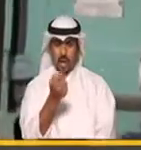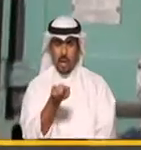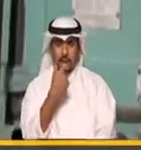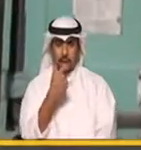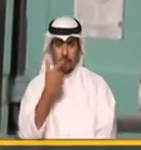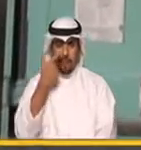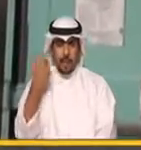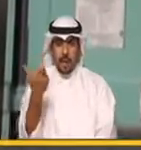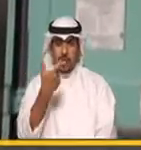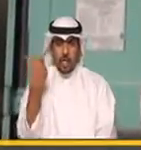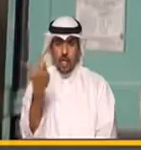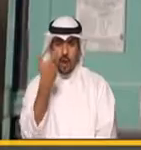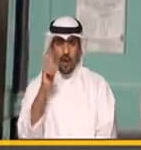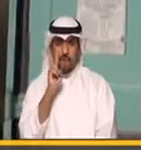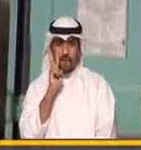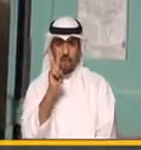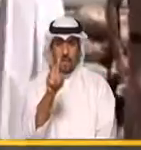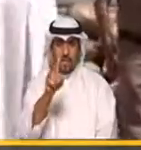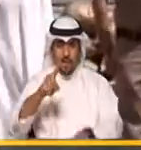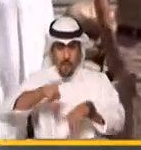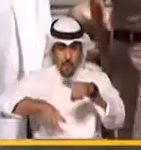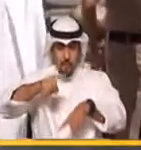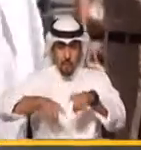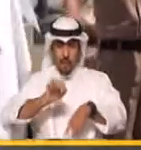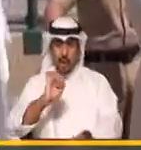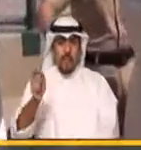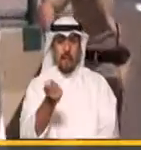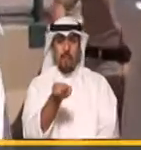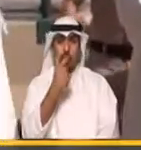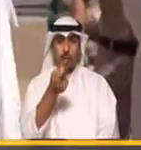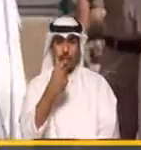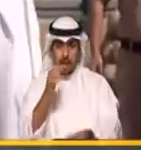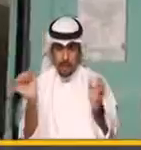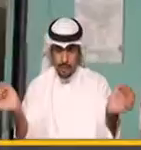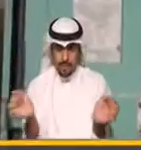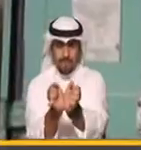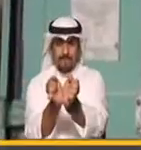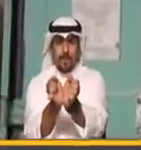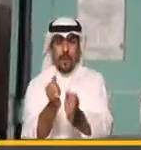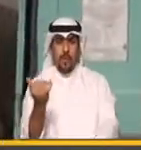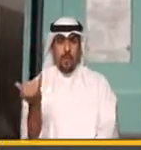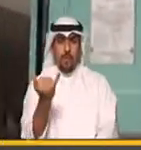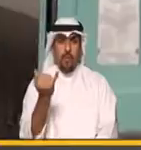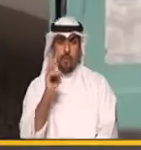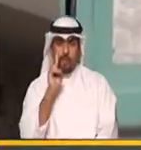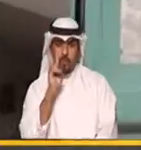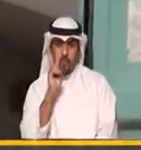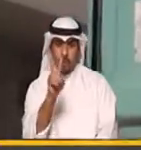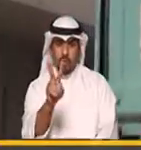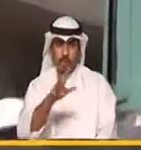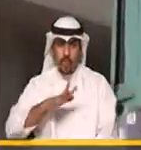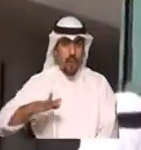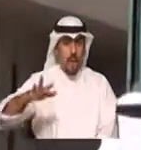معاليه ميدانيا على القضيه الاخيره التي تم ضبطها والتي تتلخص بورود